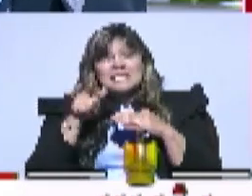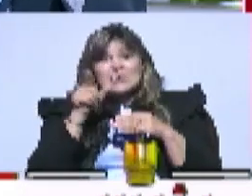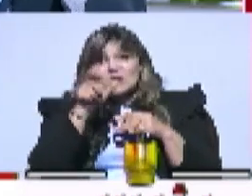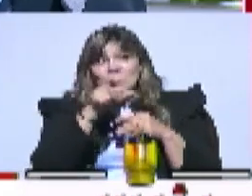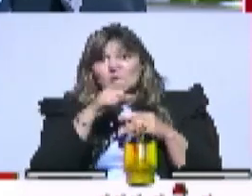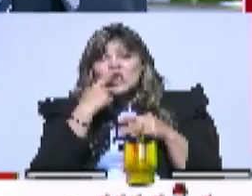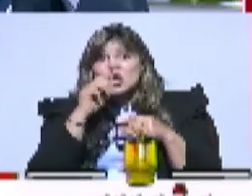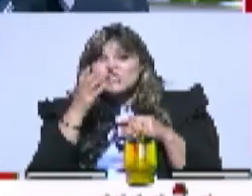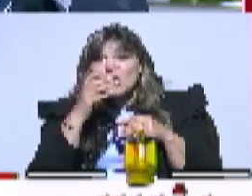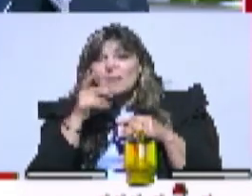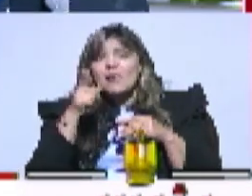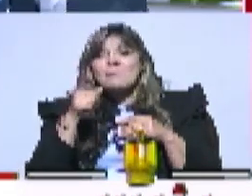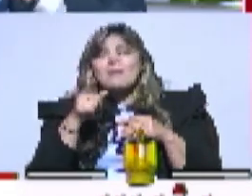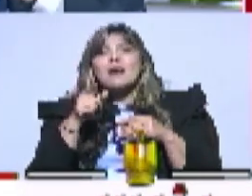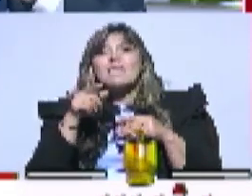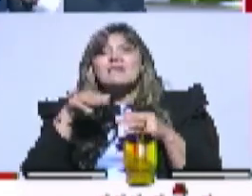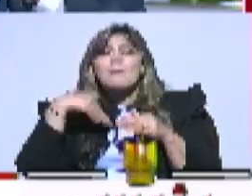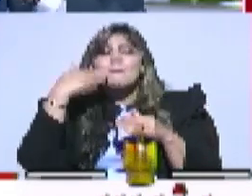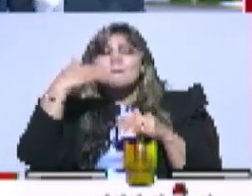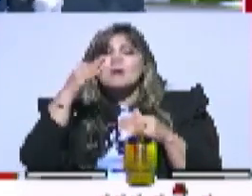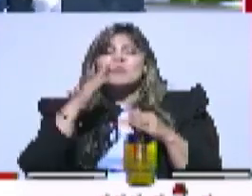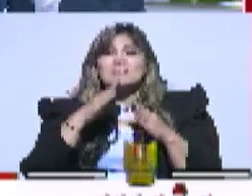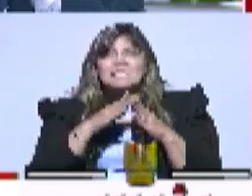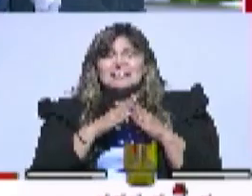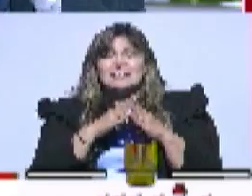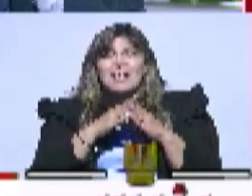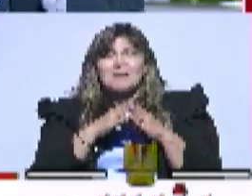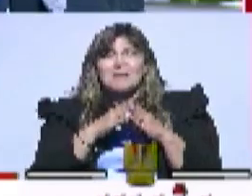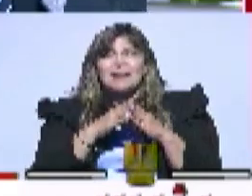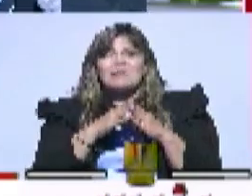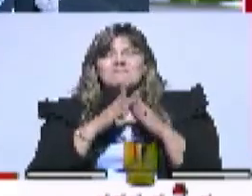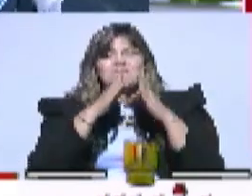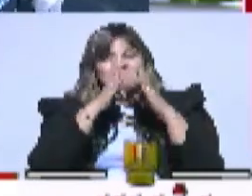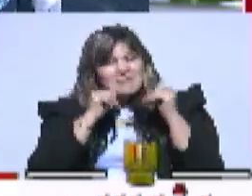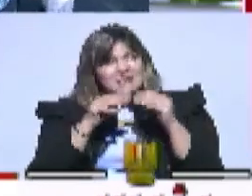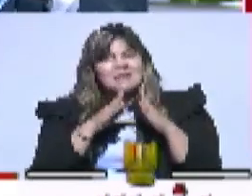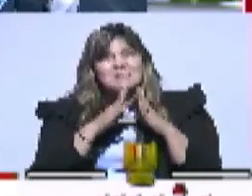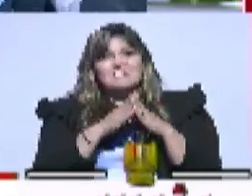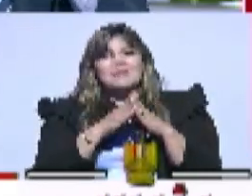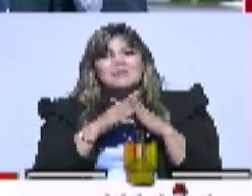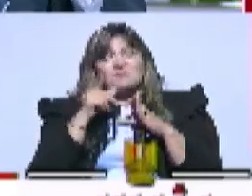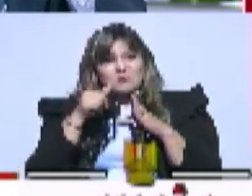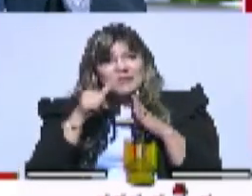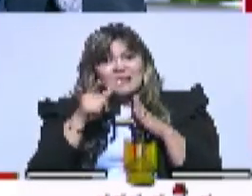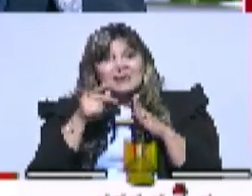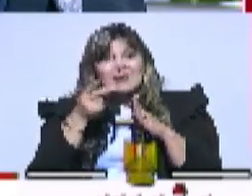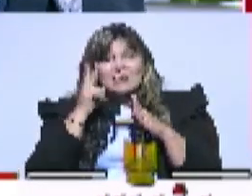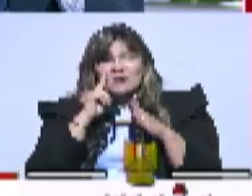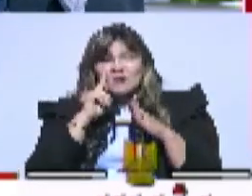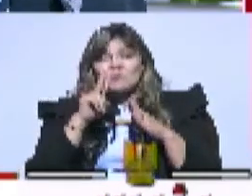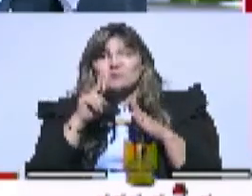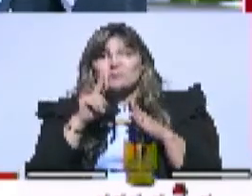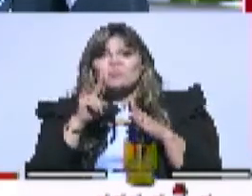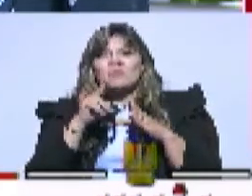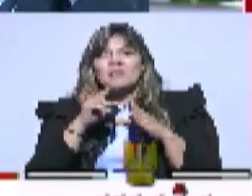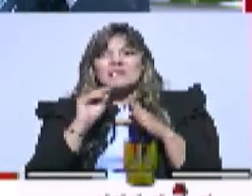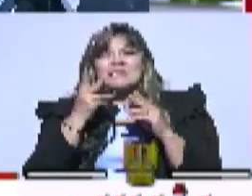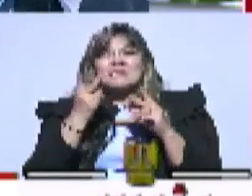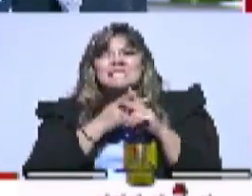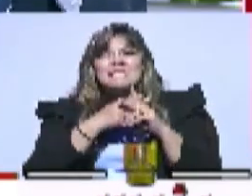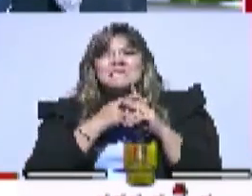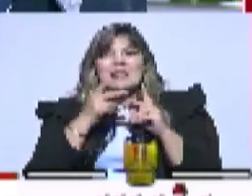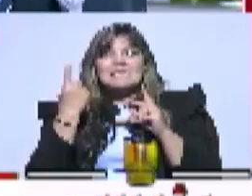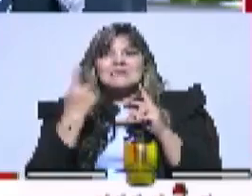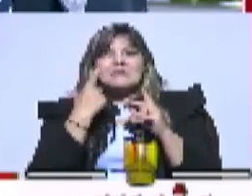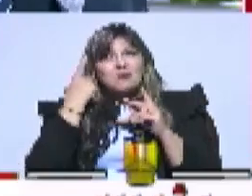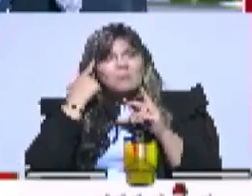الفئات المتحكمة في ضمير الأمة والمتحكمة في اتجاهات الرأي العام واللي هتقود البلد واللي